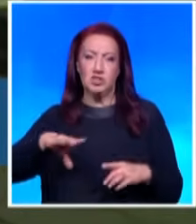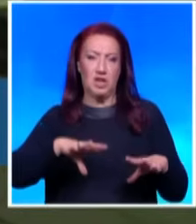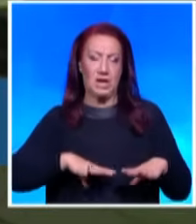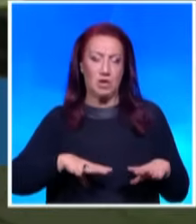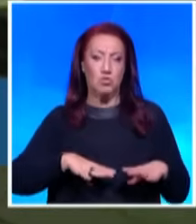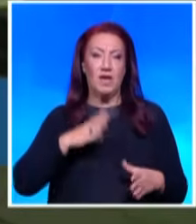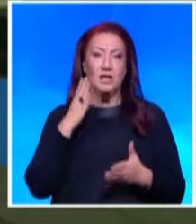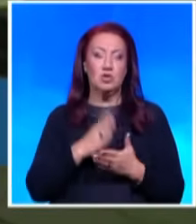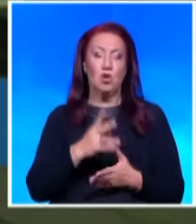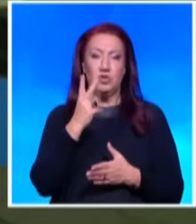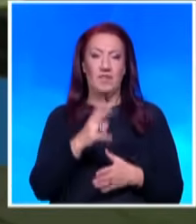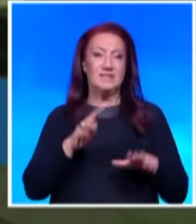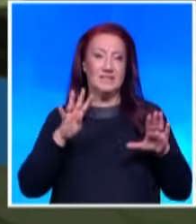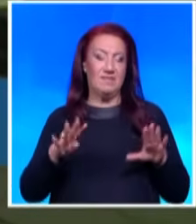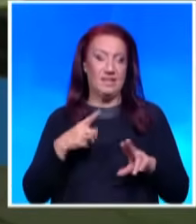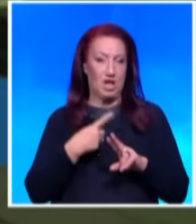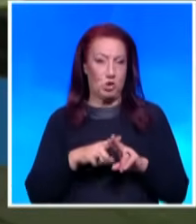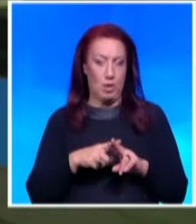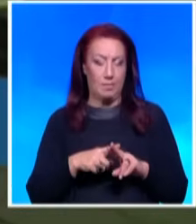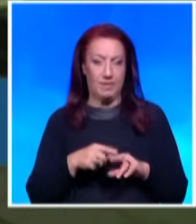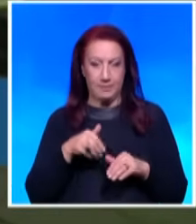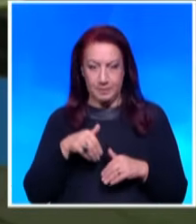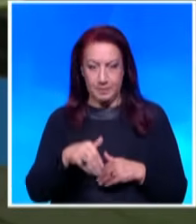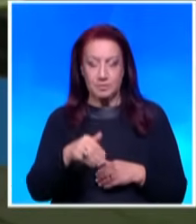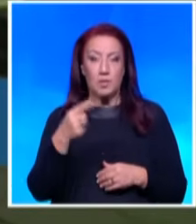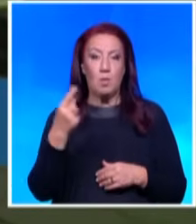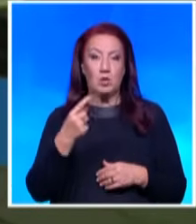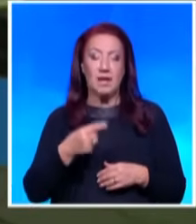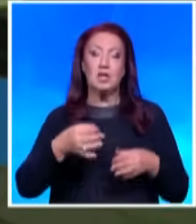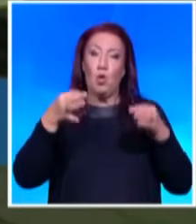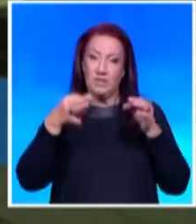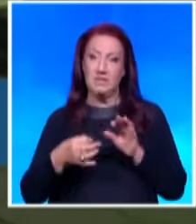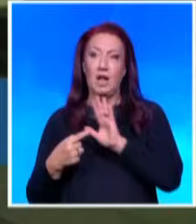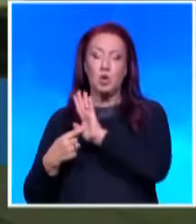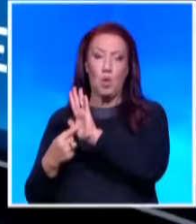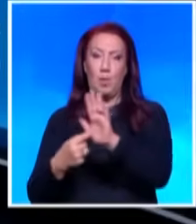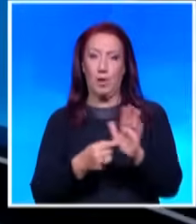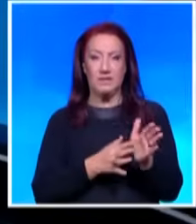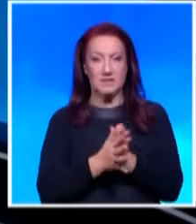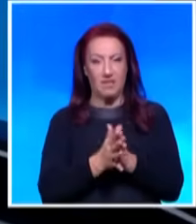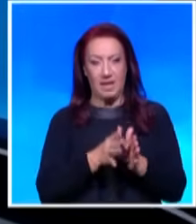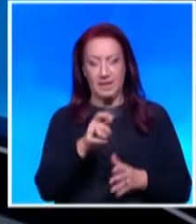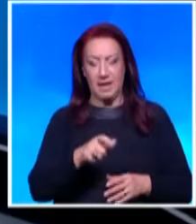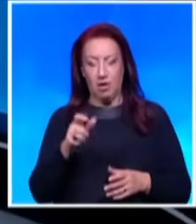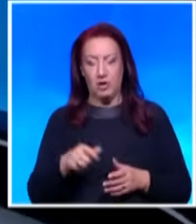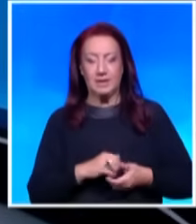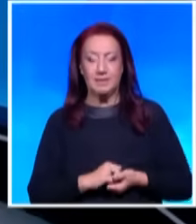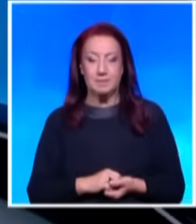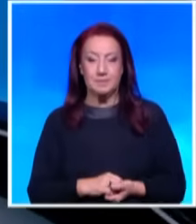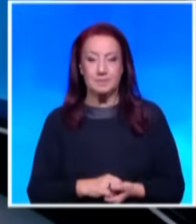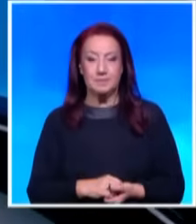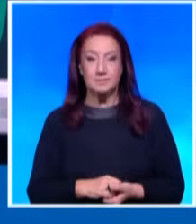29 ноември, а този понеделник системата ще бъде официално представена. Ивелина Драгнева, благодарим